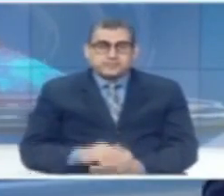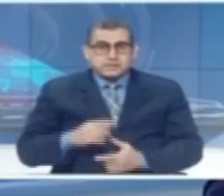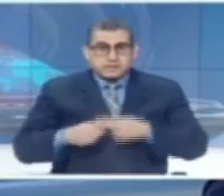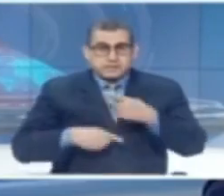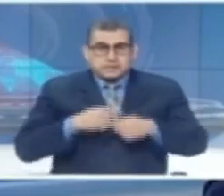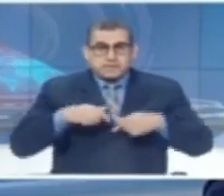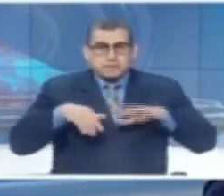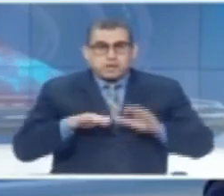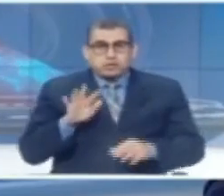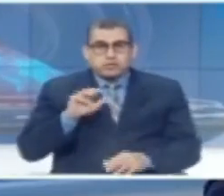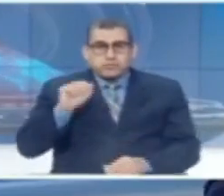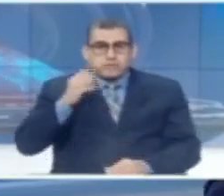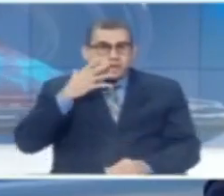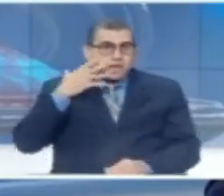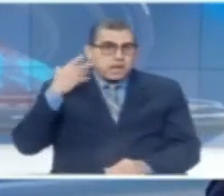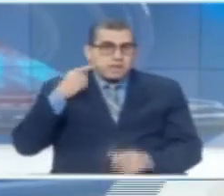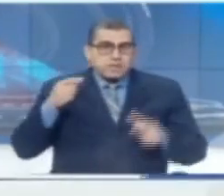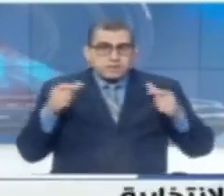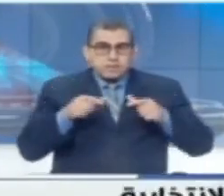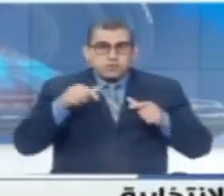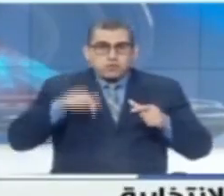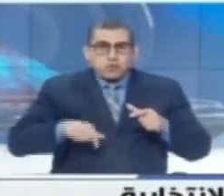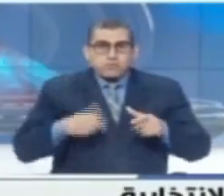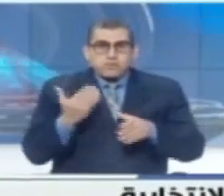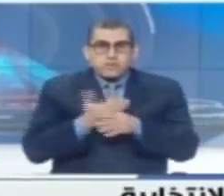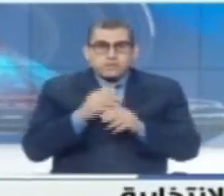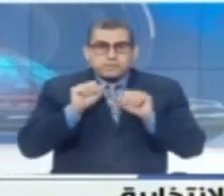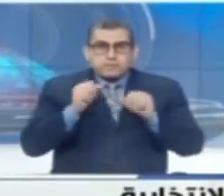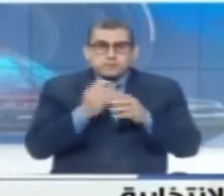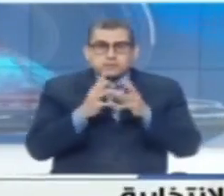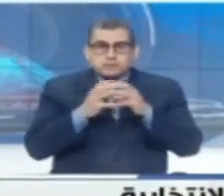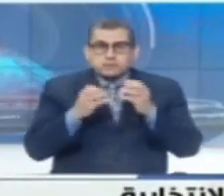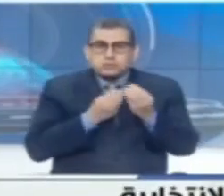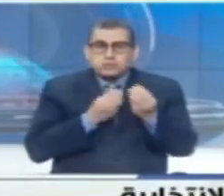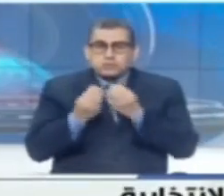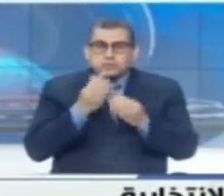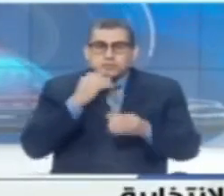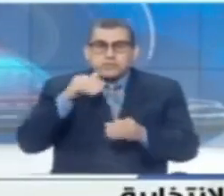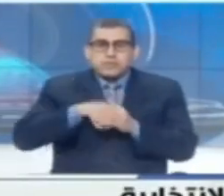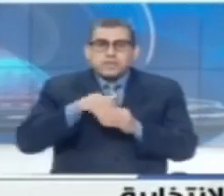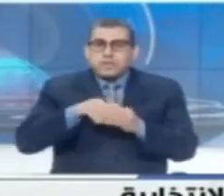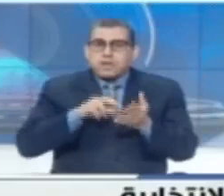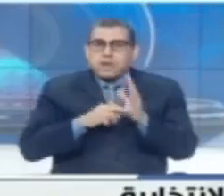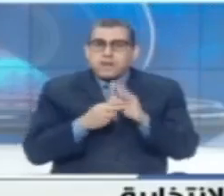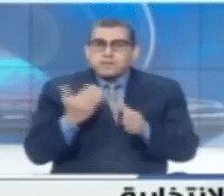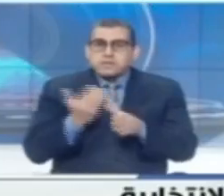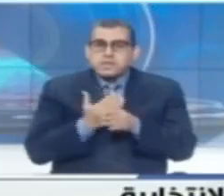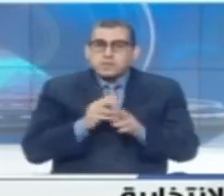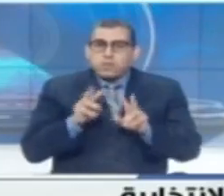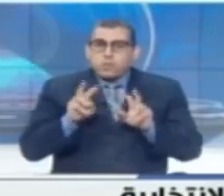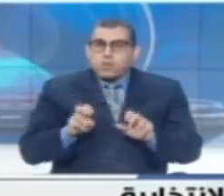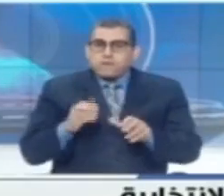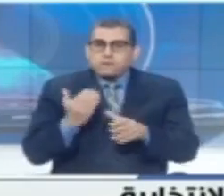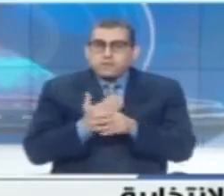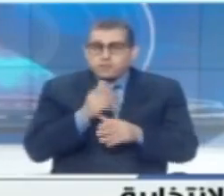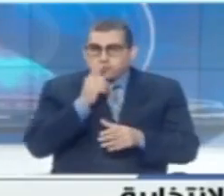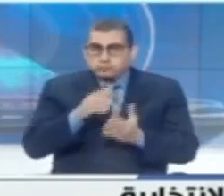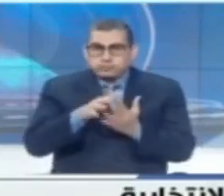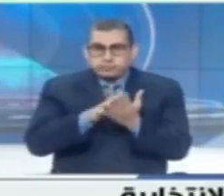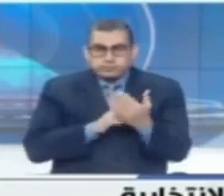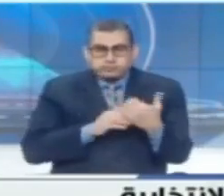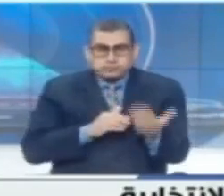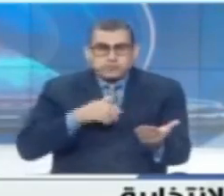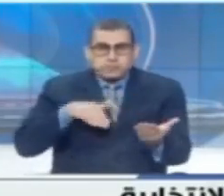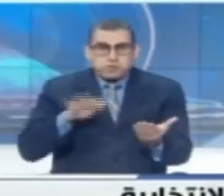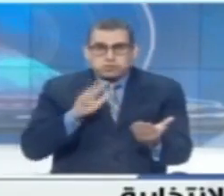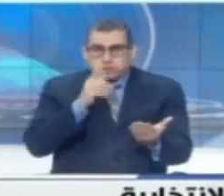يستأنف مجلس النواب الليبي اليوم جلسته العامة المخصصة لمناقشة العملية الانتخابية وأسباب تعثرها. وفي تقريرها إلى